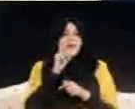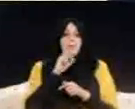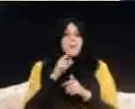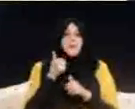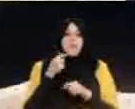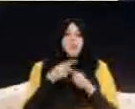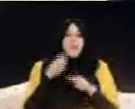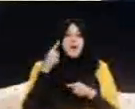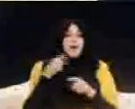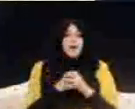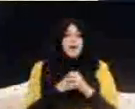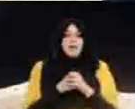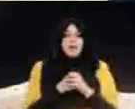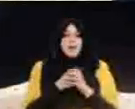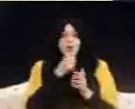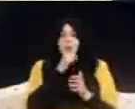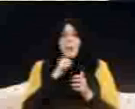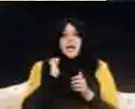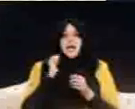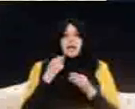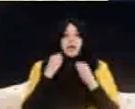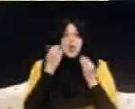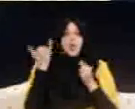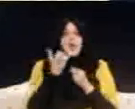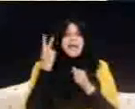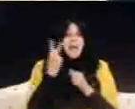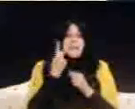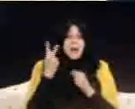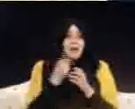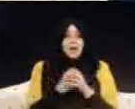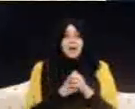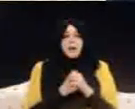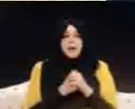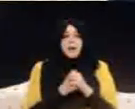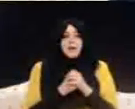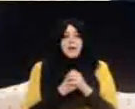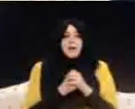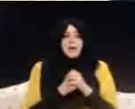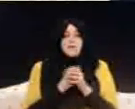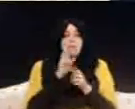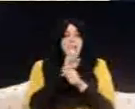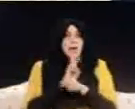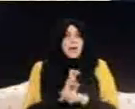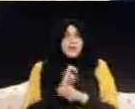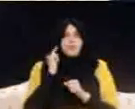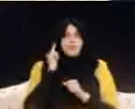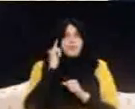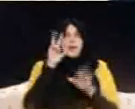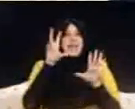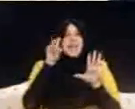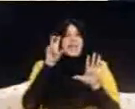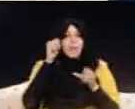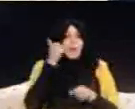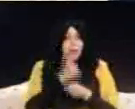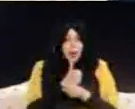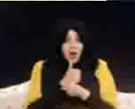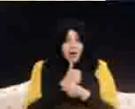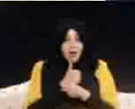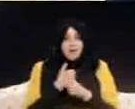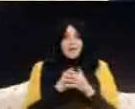سعيد أعطتها جدتها زيت الزيتون، تتصور احتفظت به 80 سنة. الله